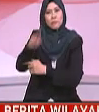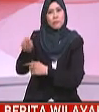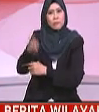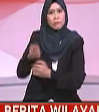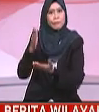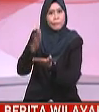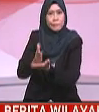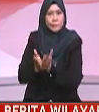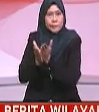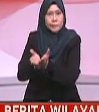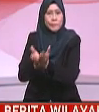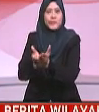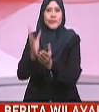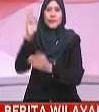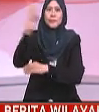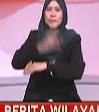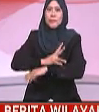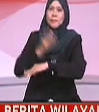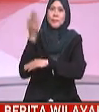6 hari lepas.